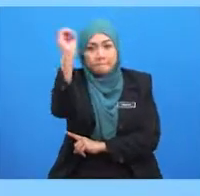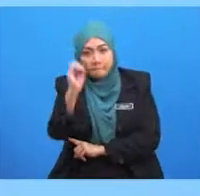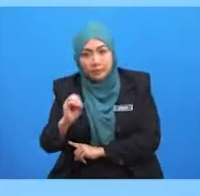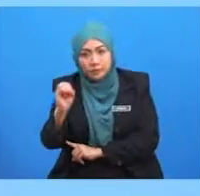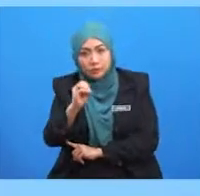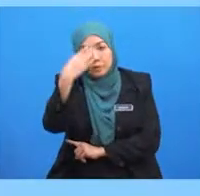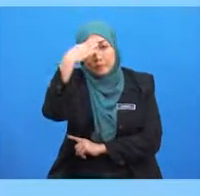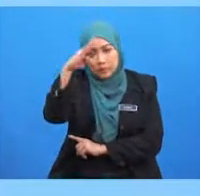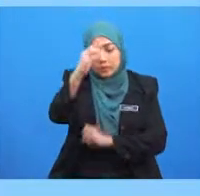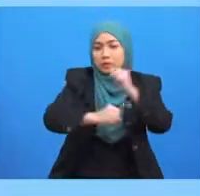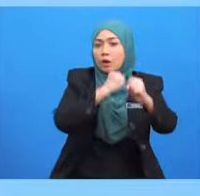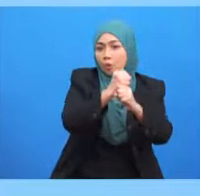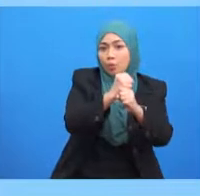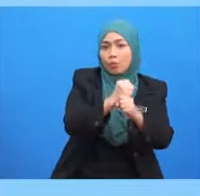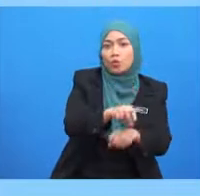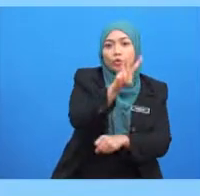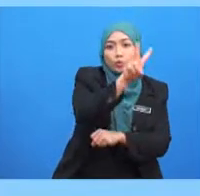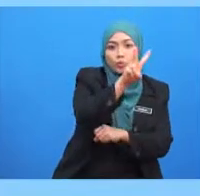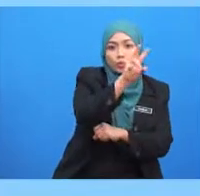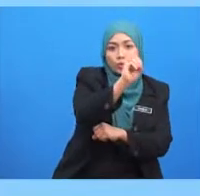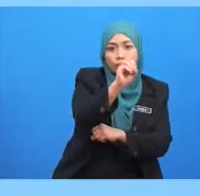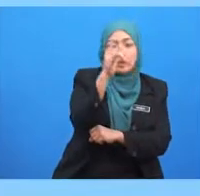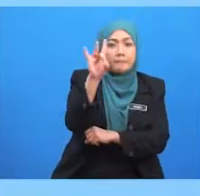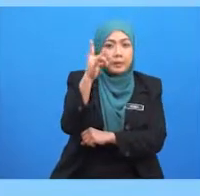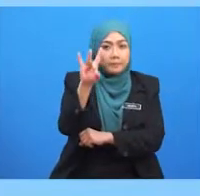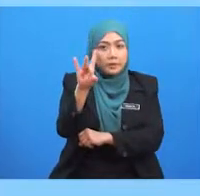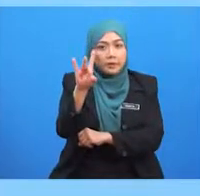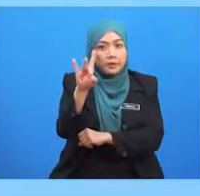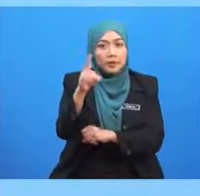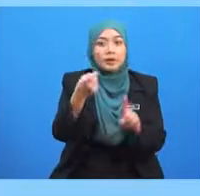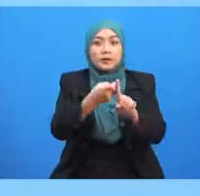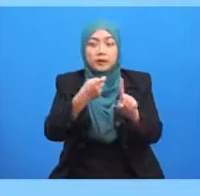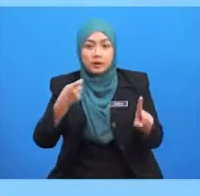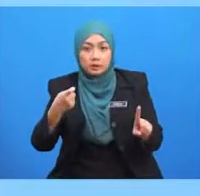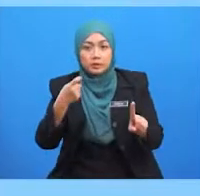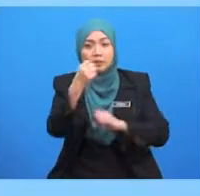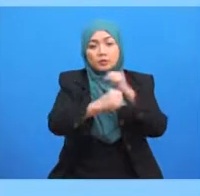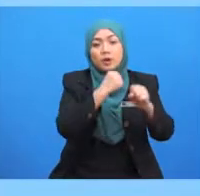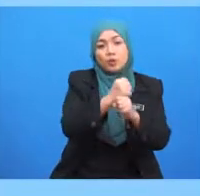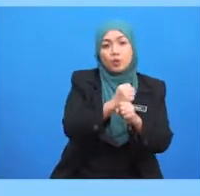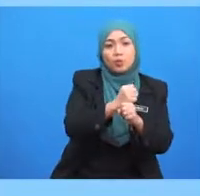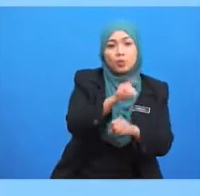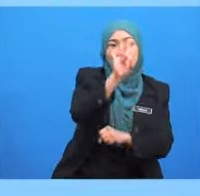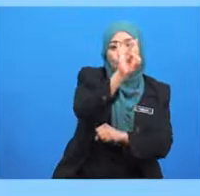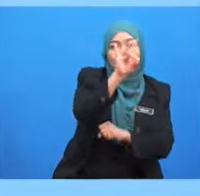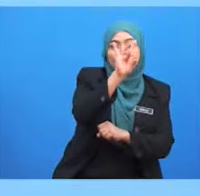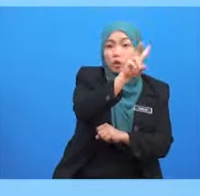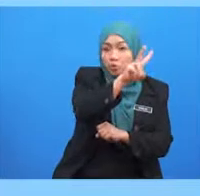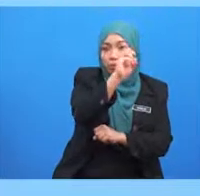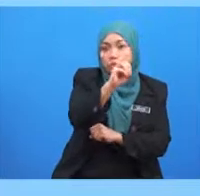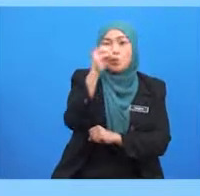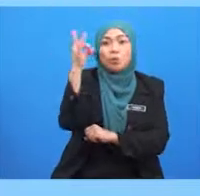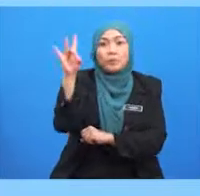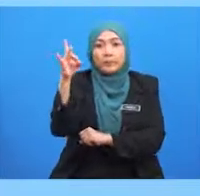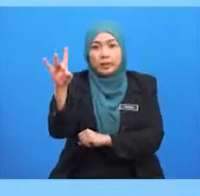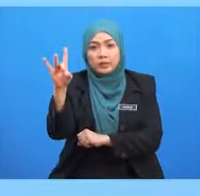pagi tahun 2018 berbanding tahun 2015 Hai seterusnya